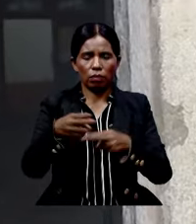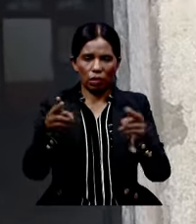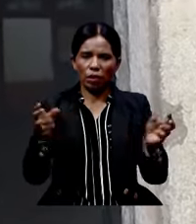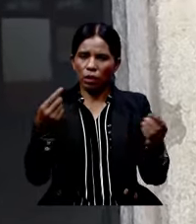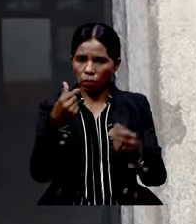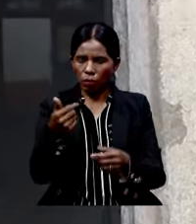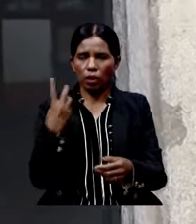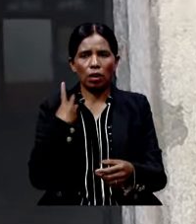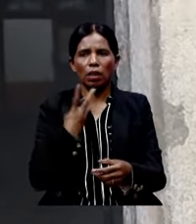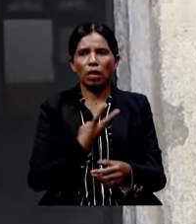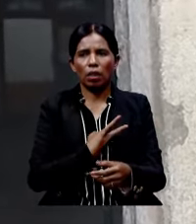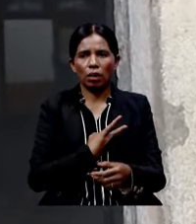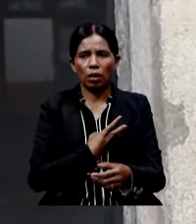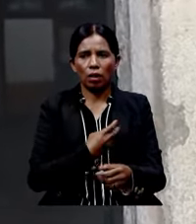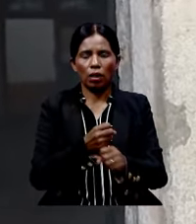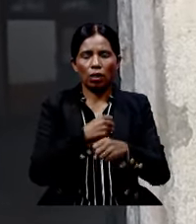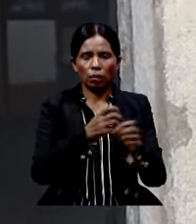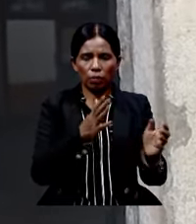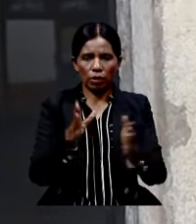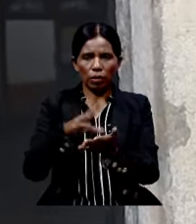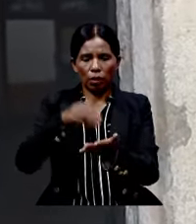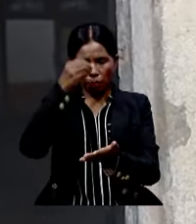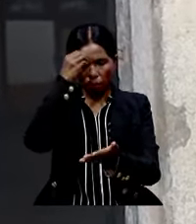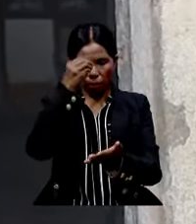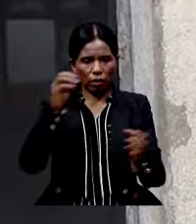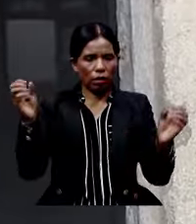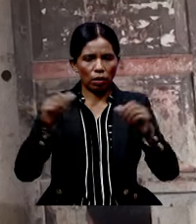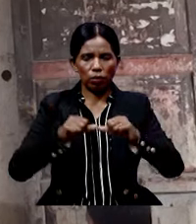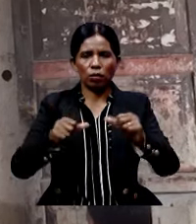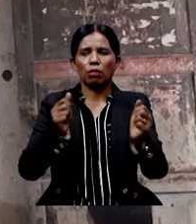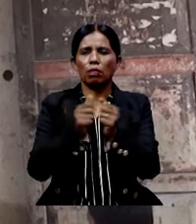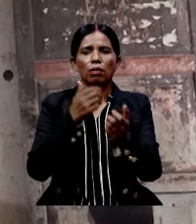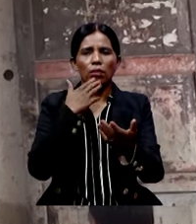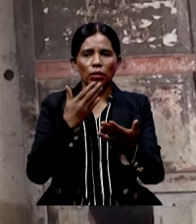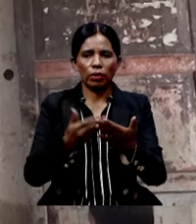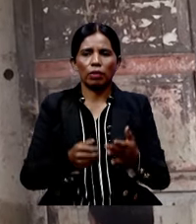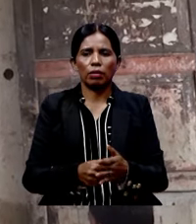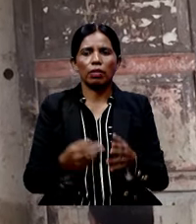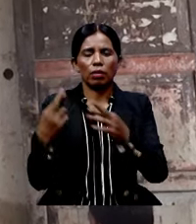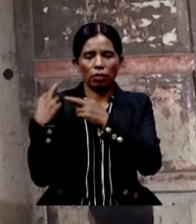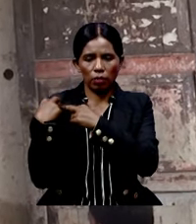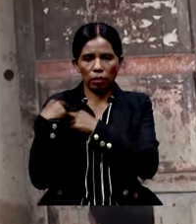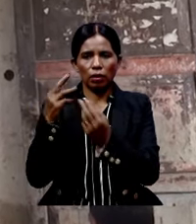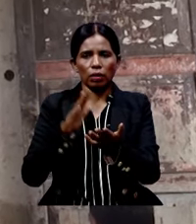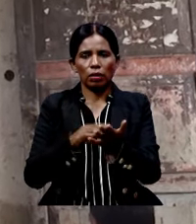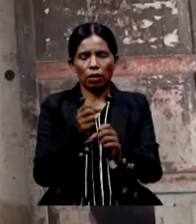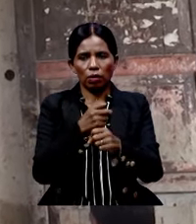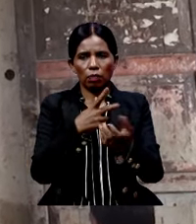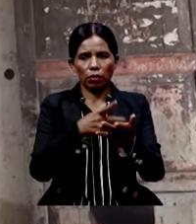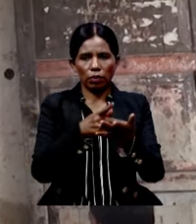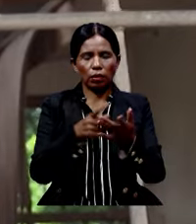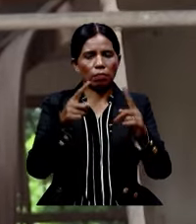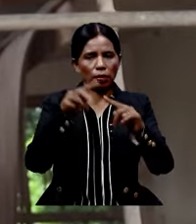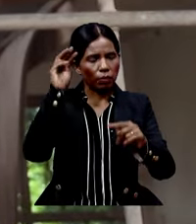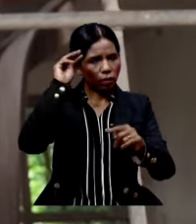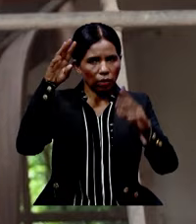sane, ami halo processo aprendizagem ne ladun la odia. Durante ne, responsável escola halo na proposta ba Ministério da